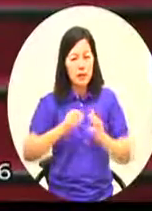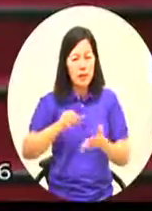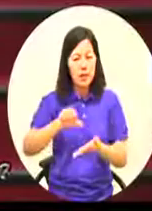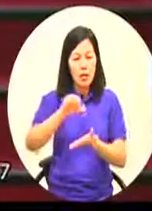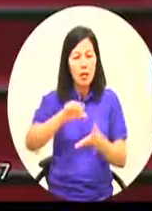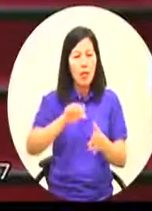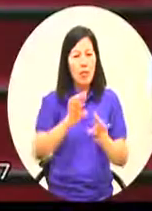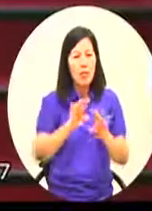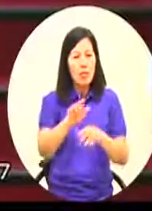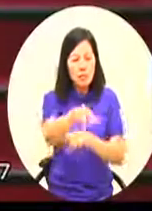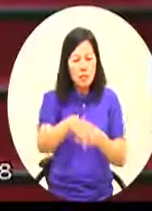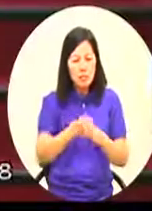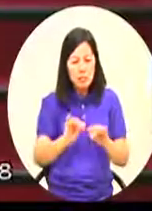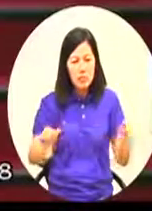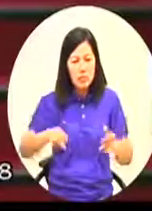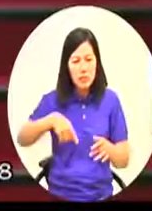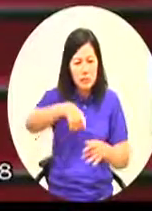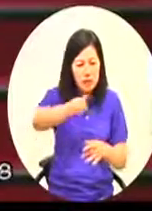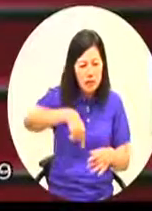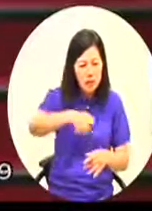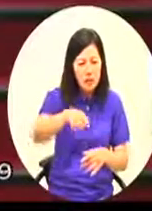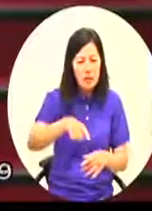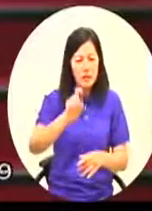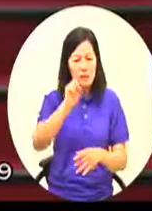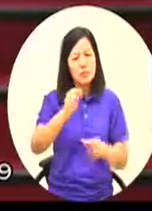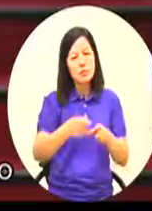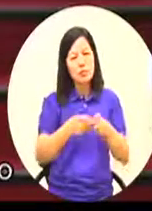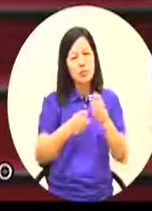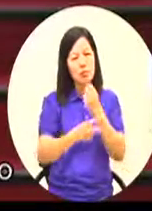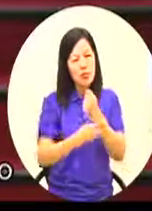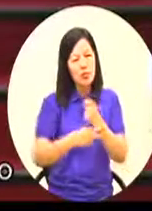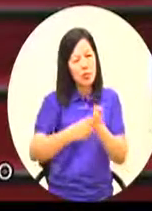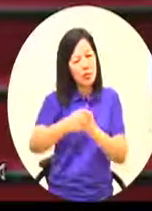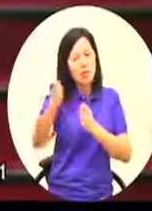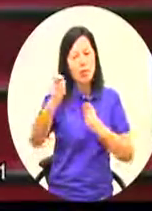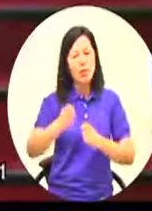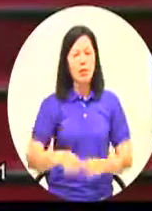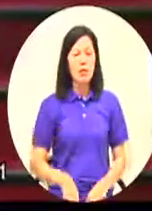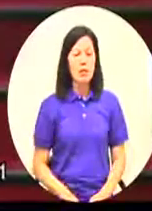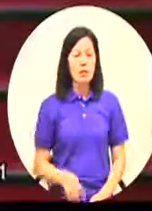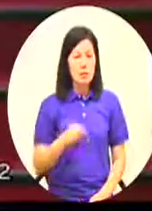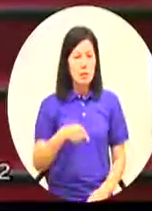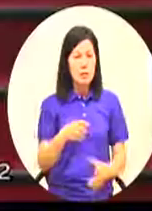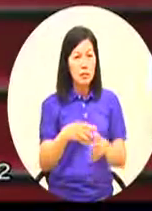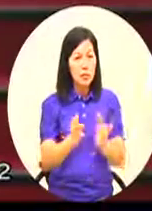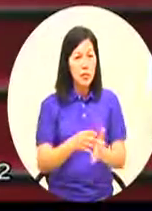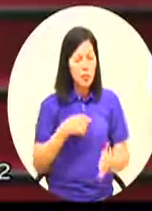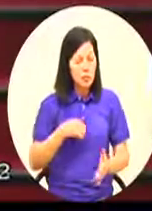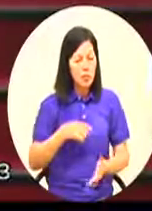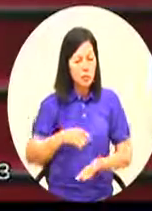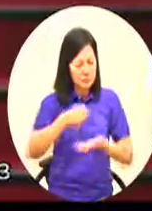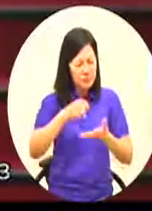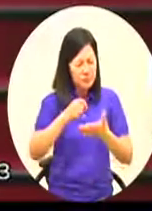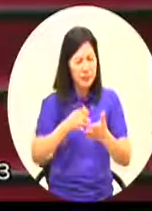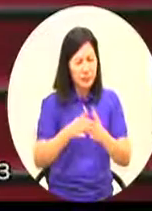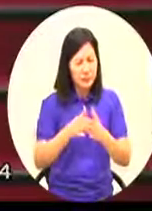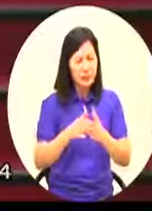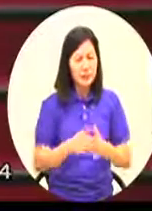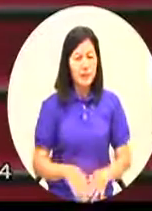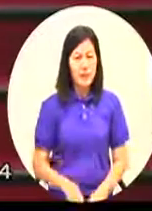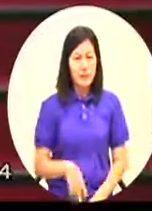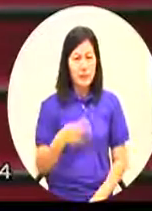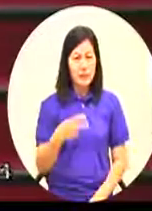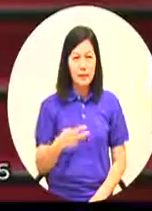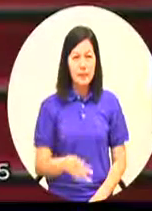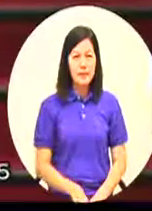多10公里左右了，来回。所以这个部分我不得不提了哈。也希望就